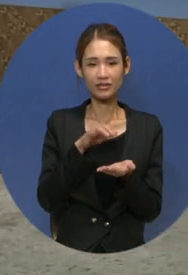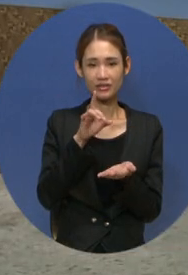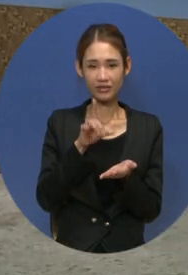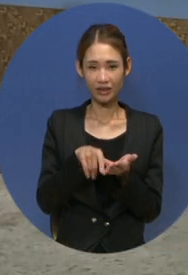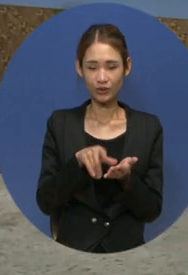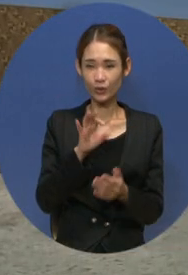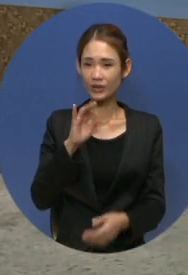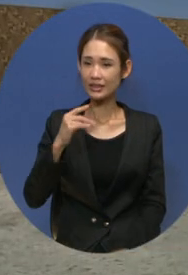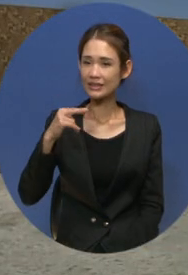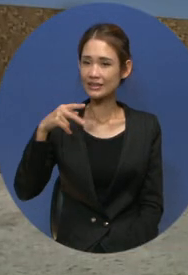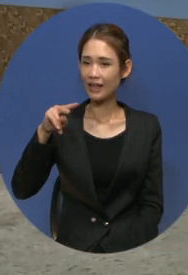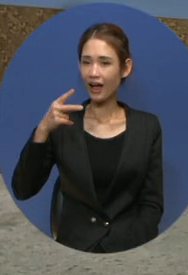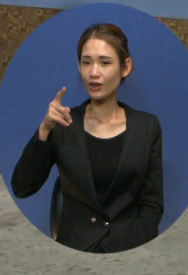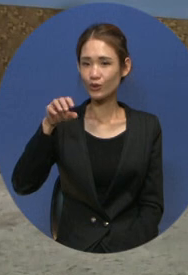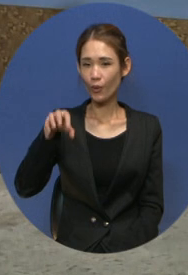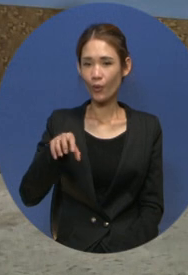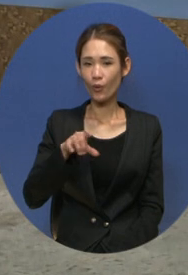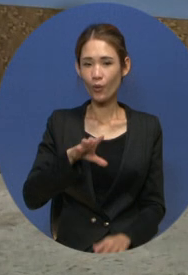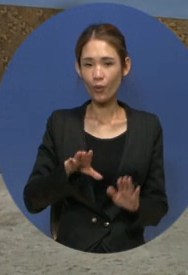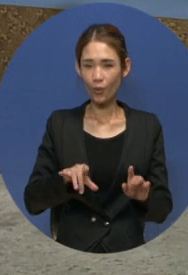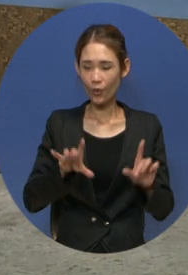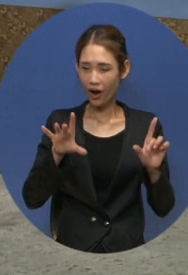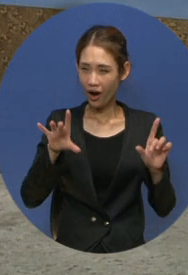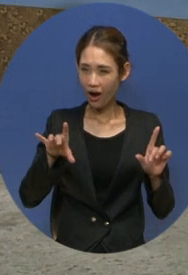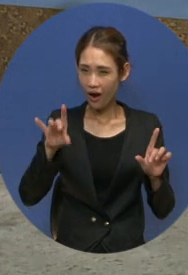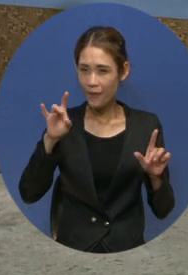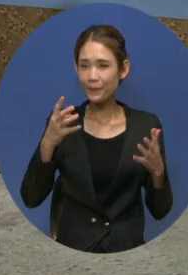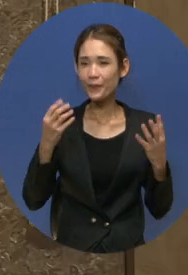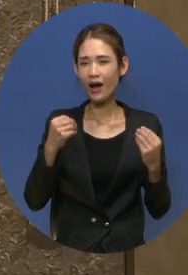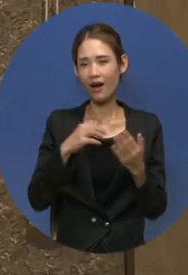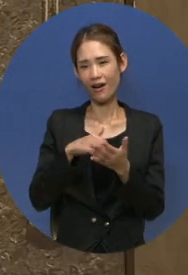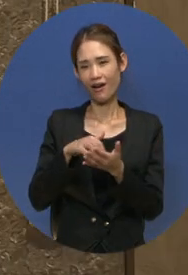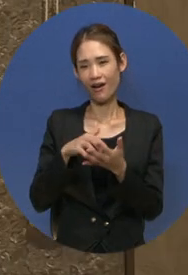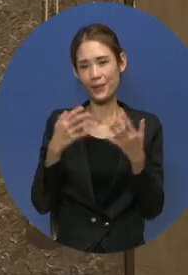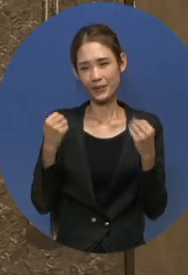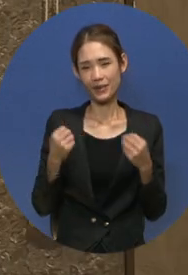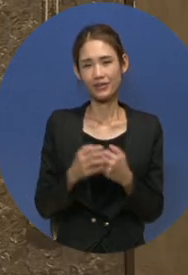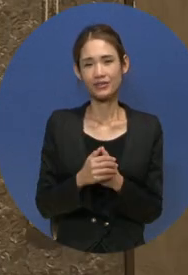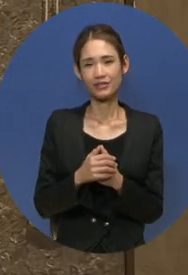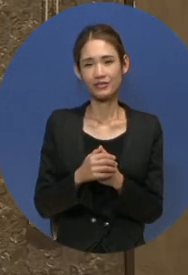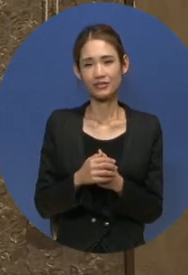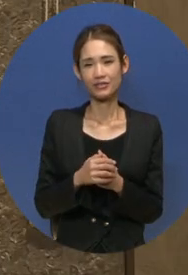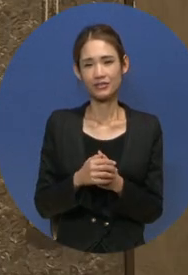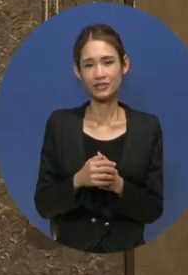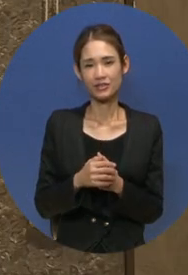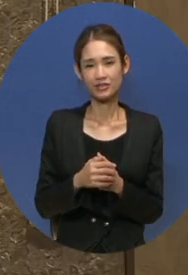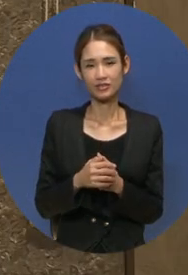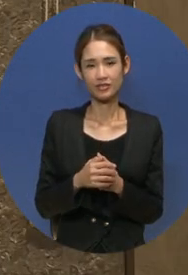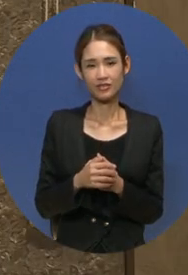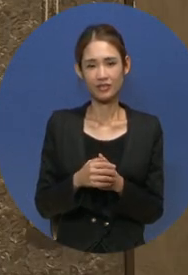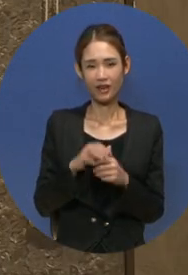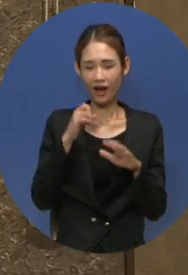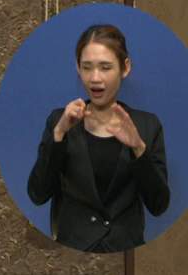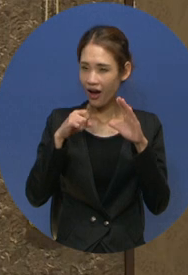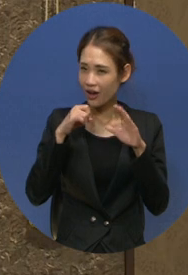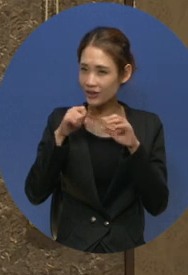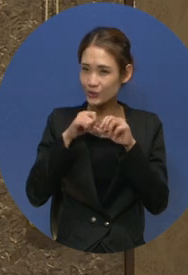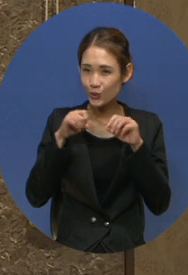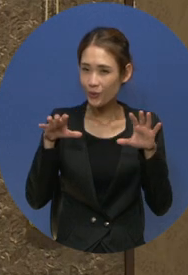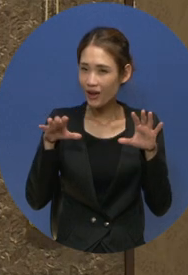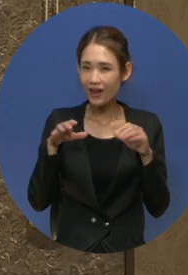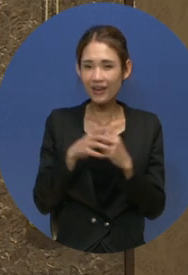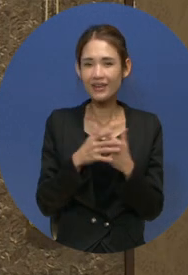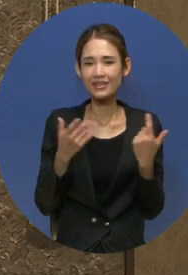이제 인사동에서 했는데, 올해처럼 이렇게 많이 다녀간 분들은, 처음이라서 저희가, 이제 입소문이 났나 봐요. 그런